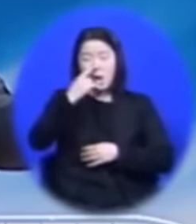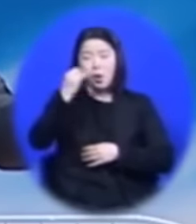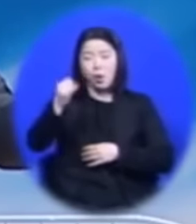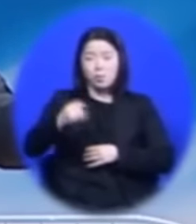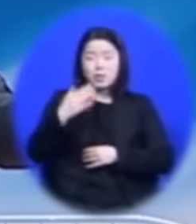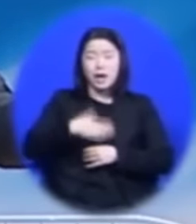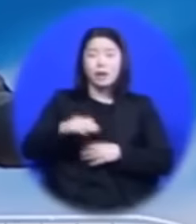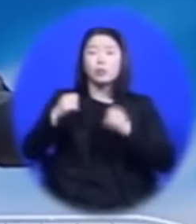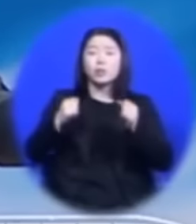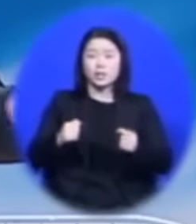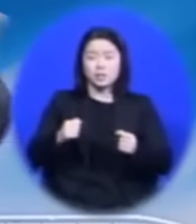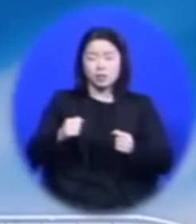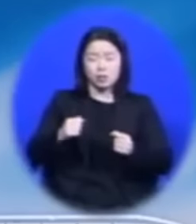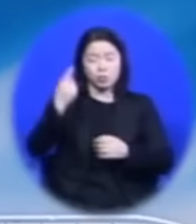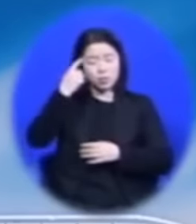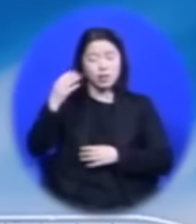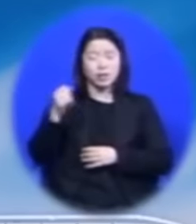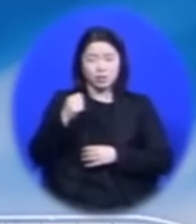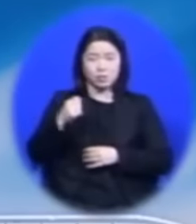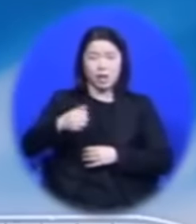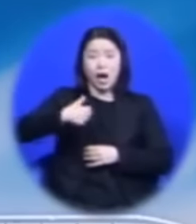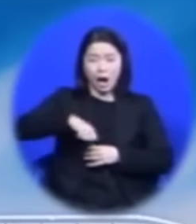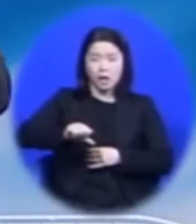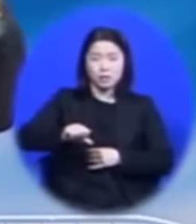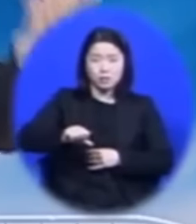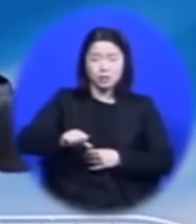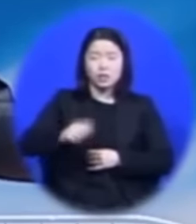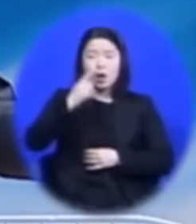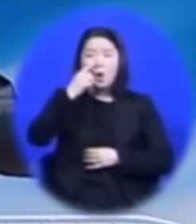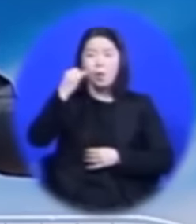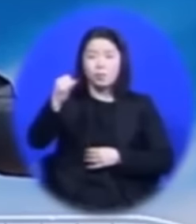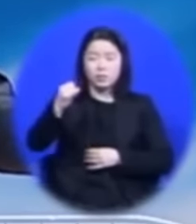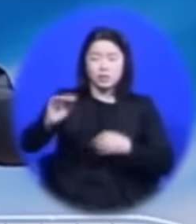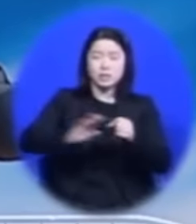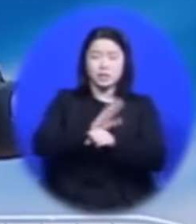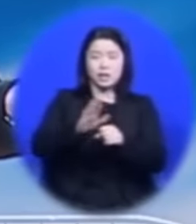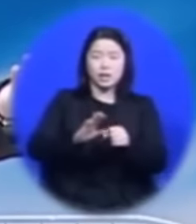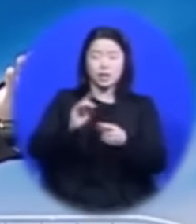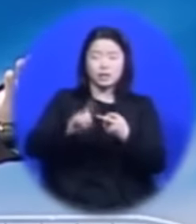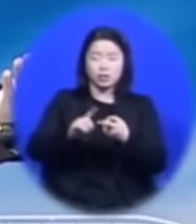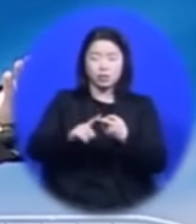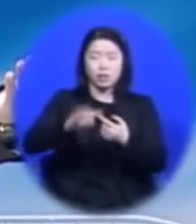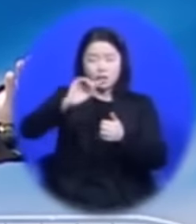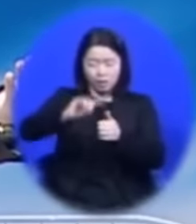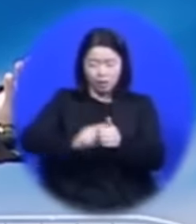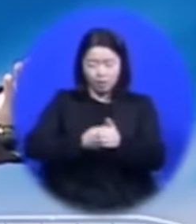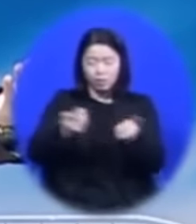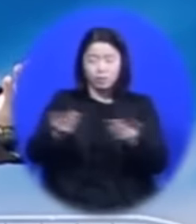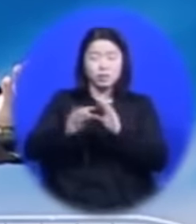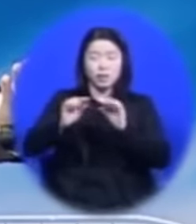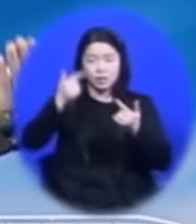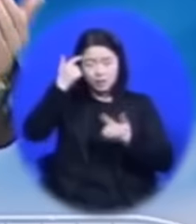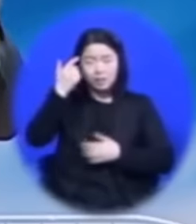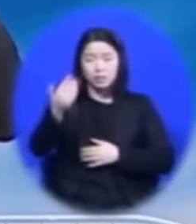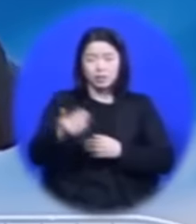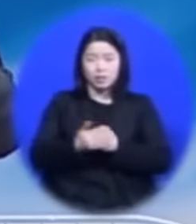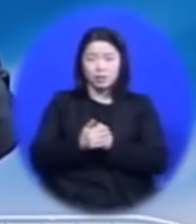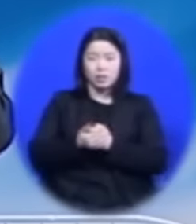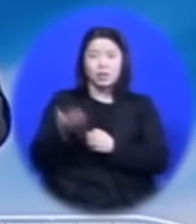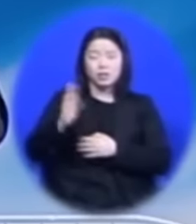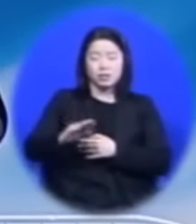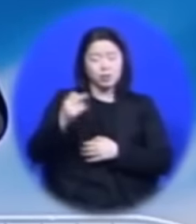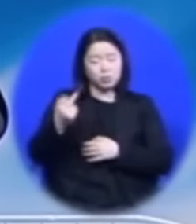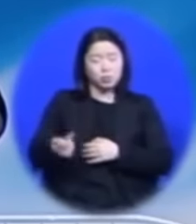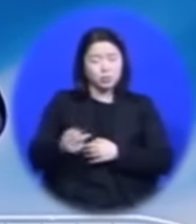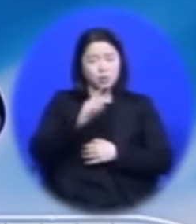계실 거라고 생각했어요. 아들이 어머니를 사랑한다는 건 당연한 일 아니겠는가. 그런데 동생